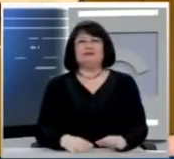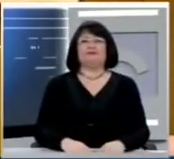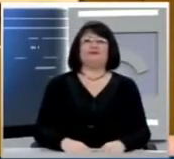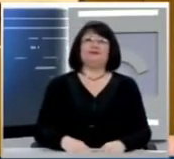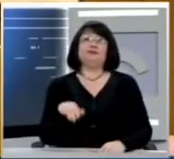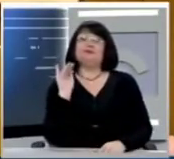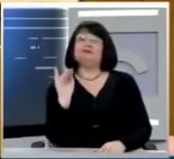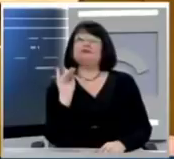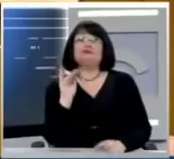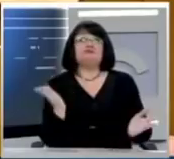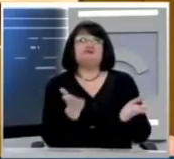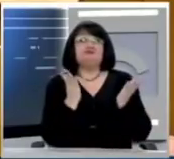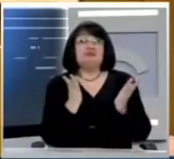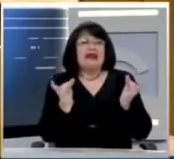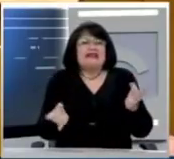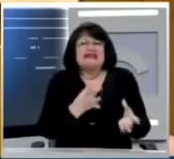τη διερεύνηση σκανδάλων